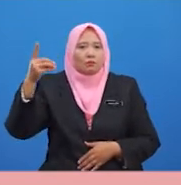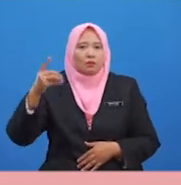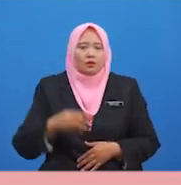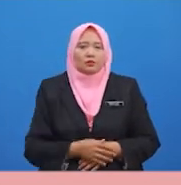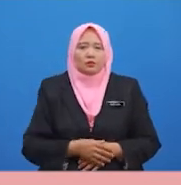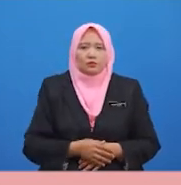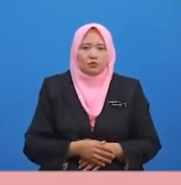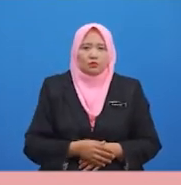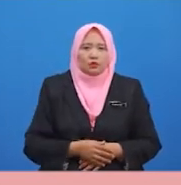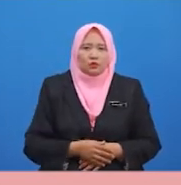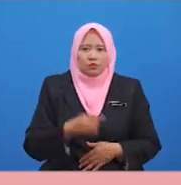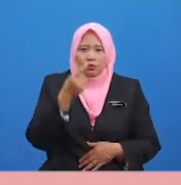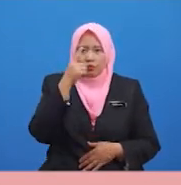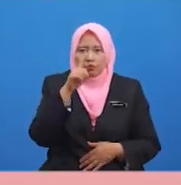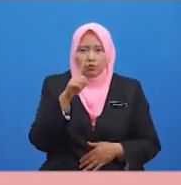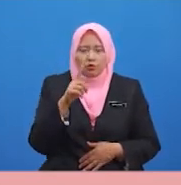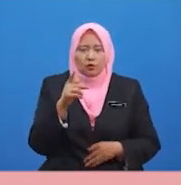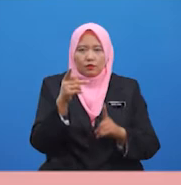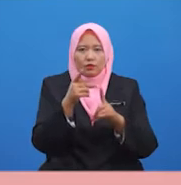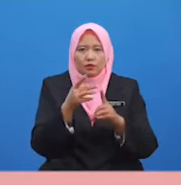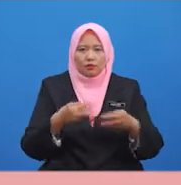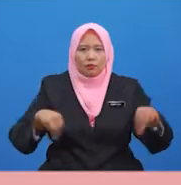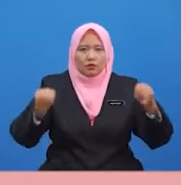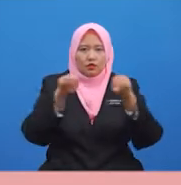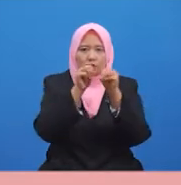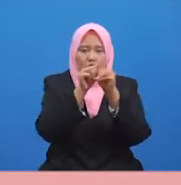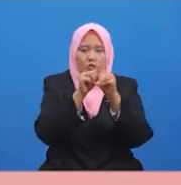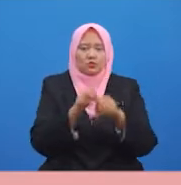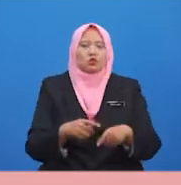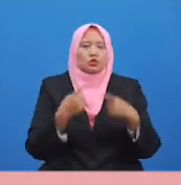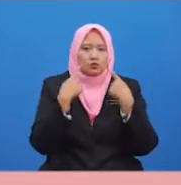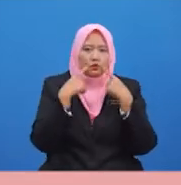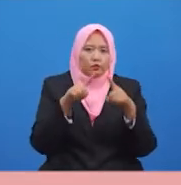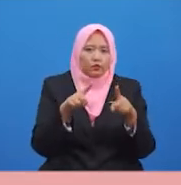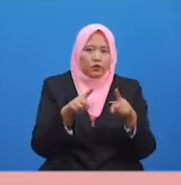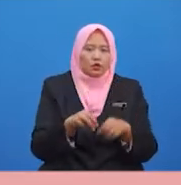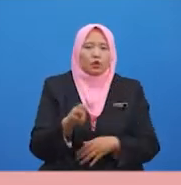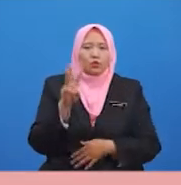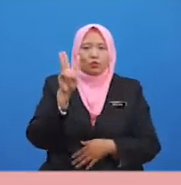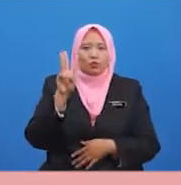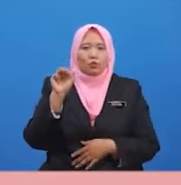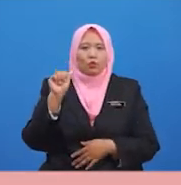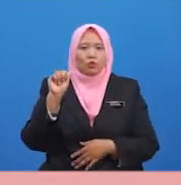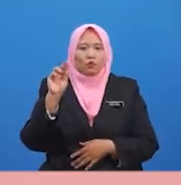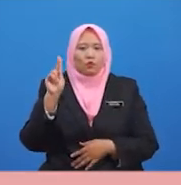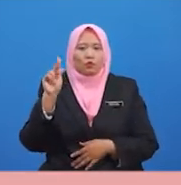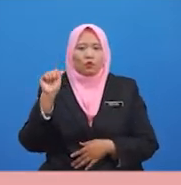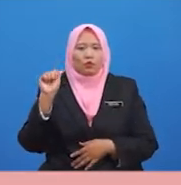bersama-sama. Soalan pertama, Ahmad menyerahkan tanahnya untuk pihak